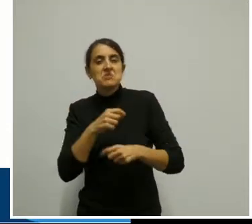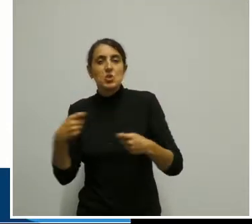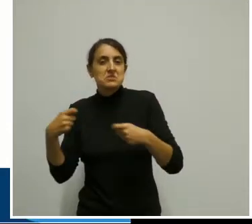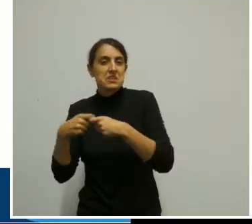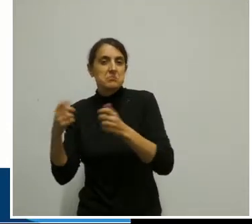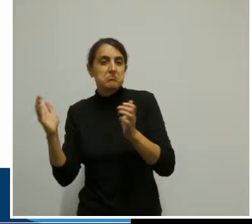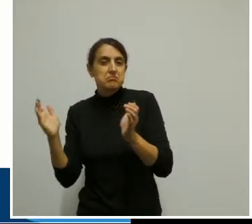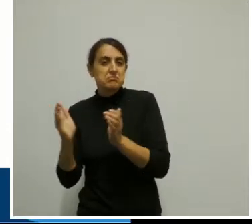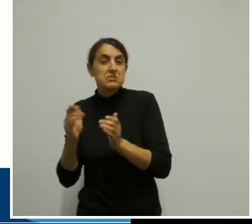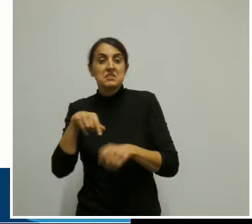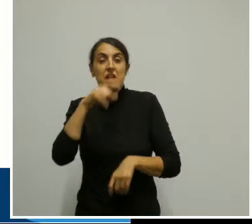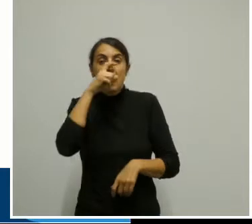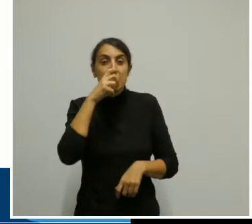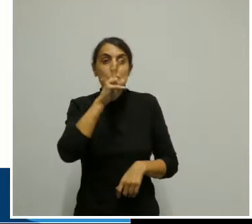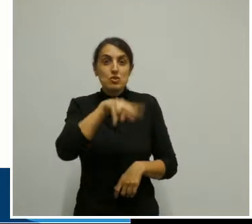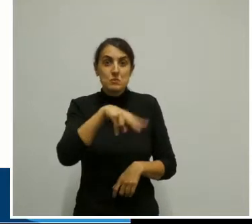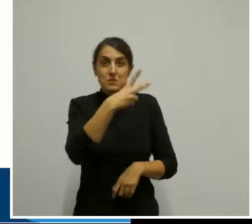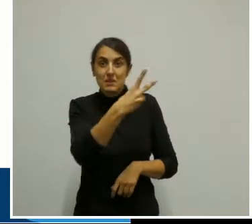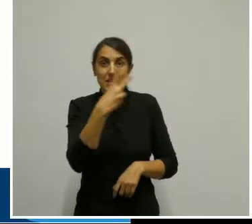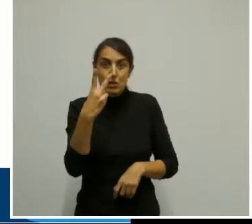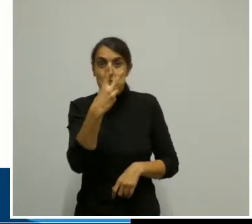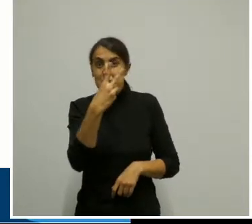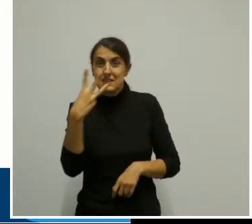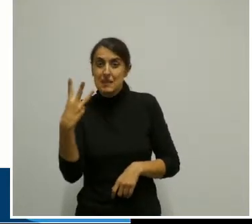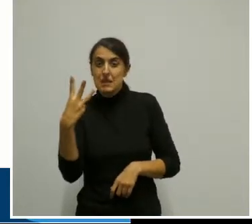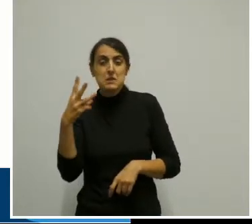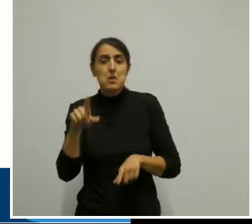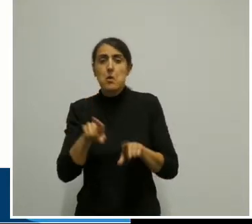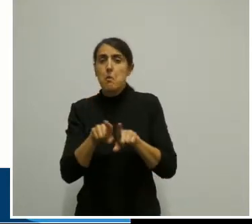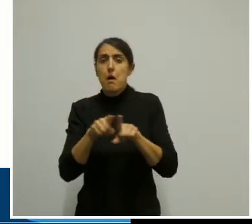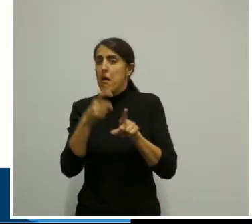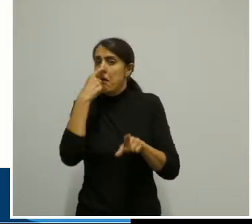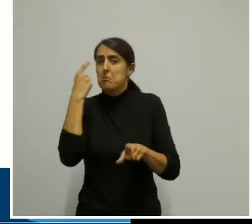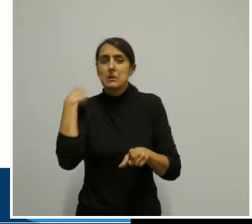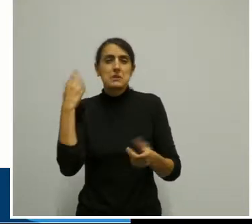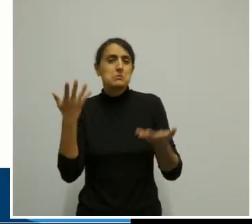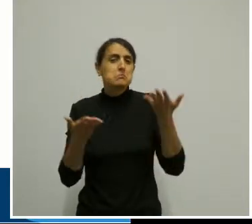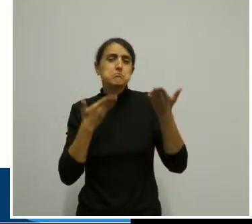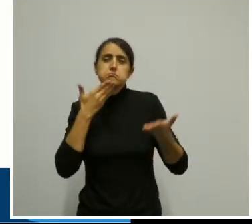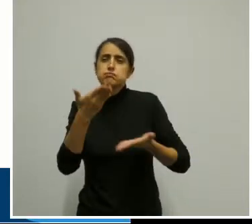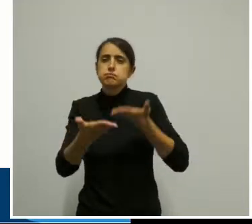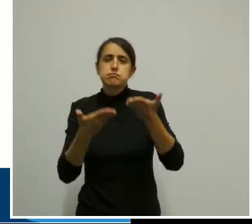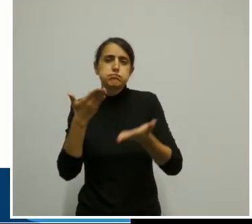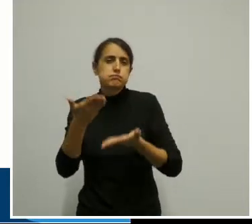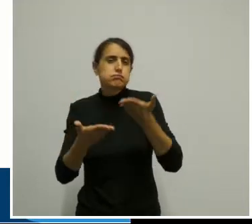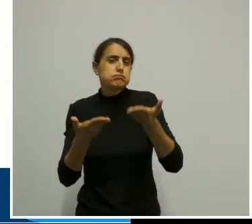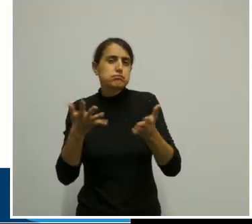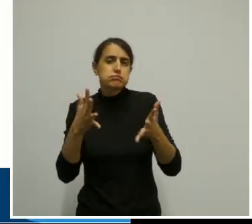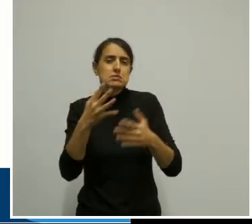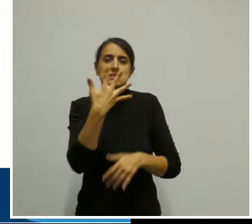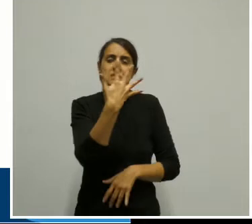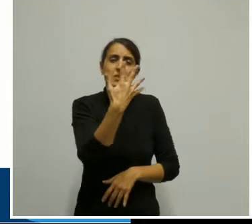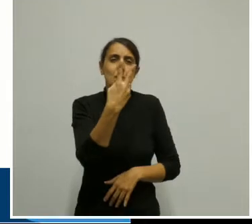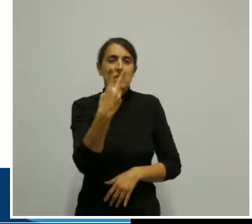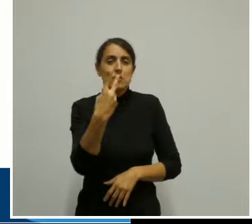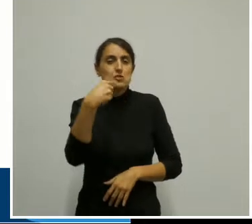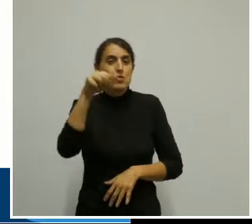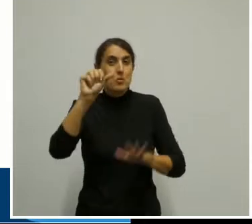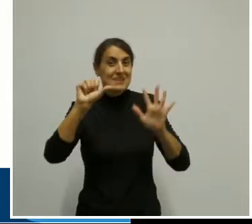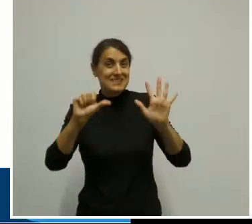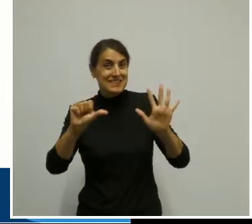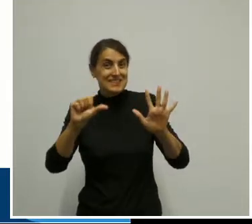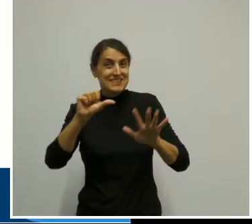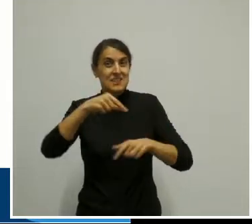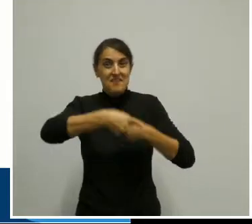el 2022-23 respecte al 21-22 més o menys. Estem a 52,6 famílies